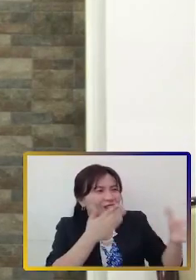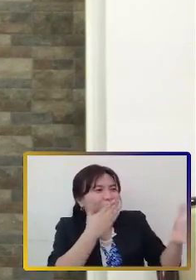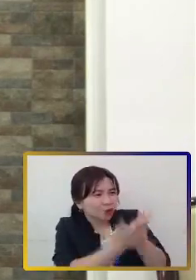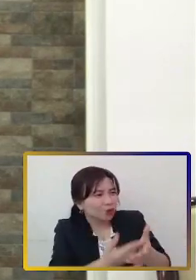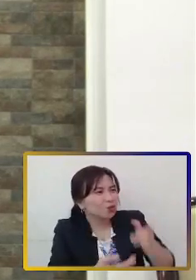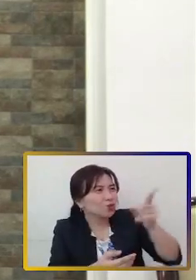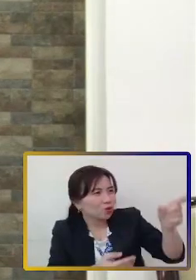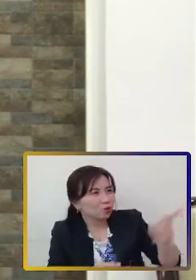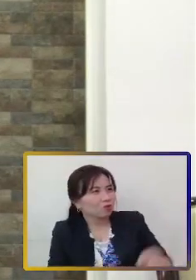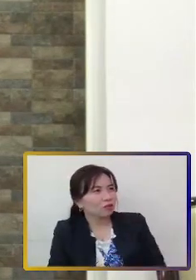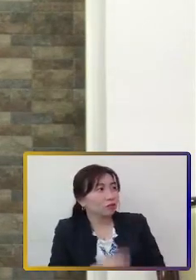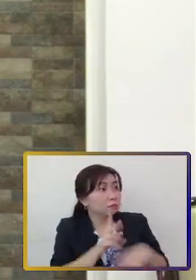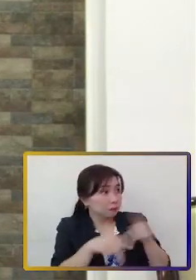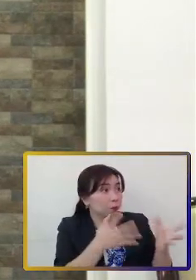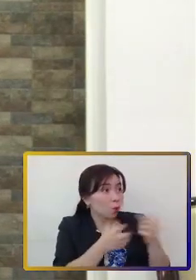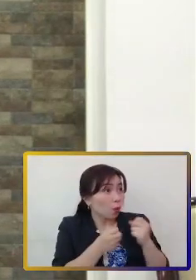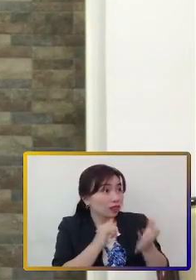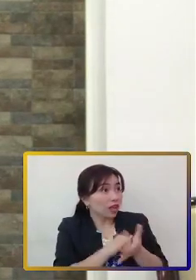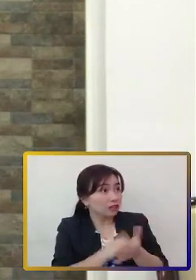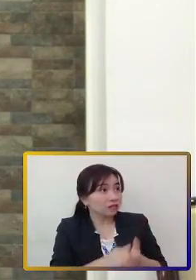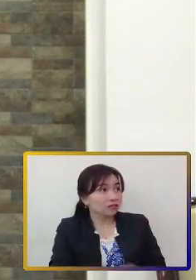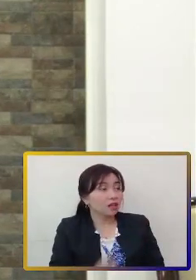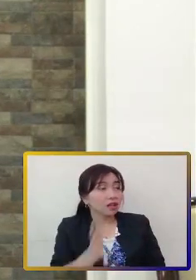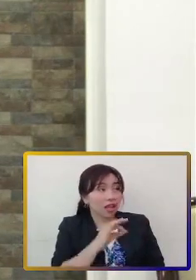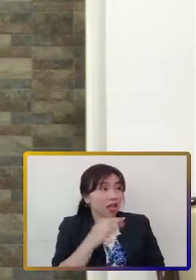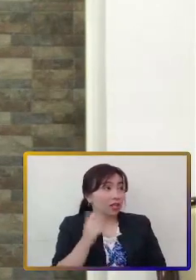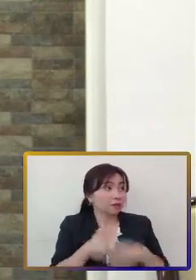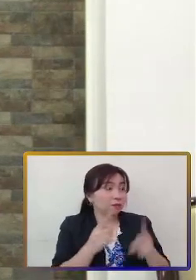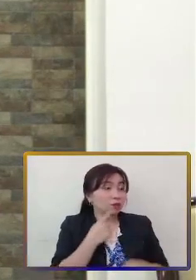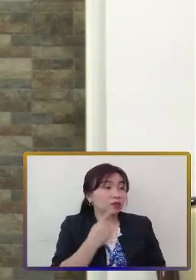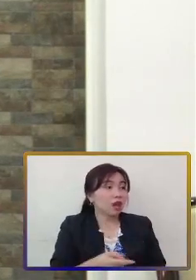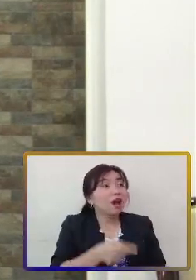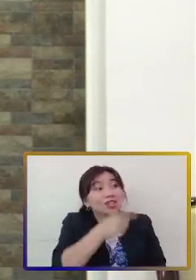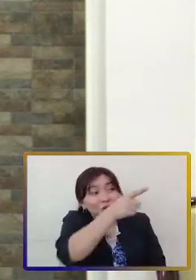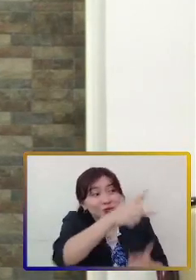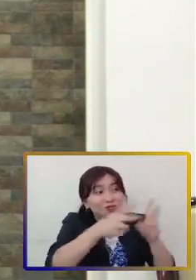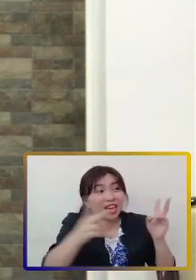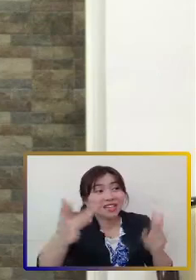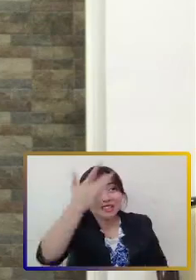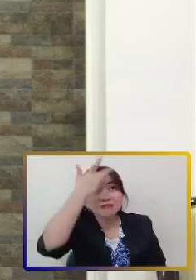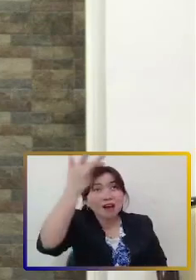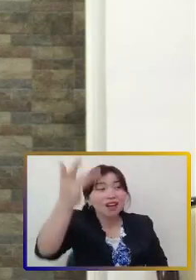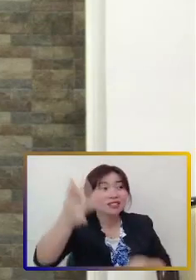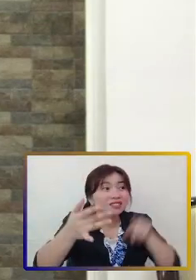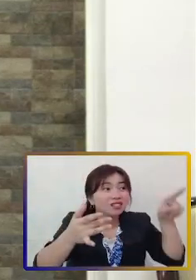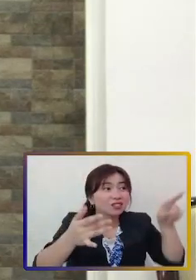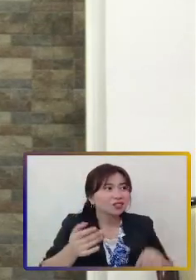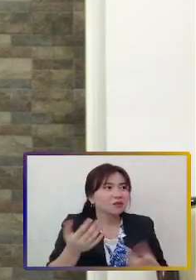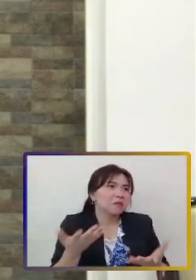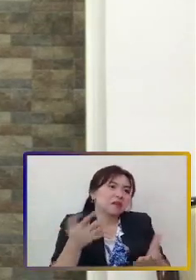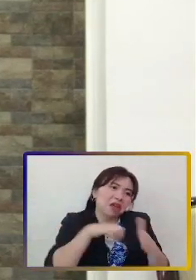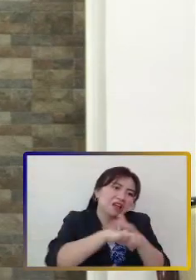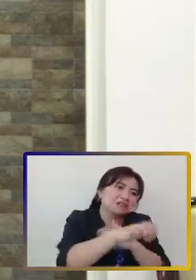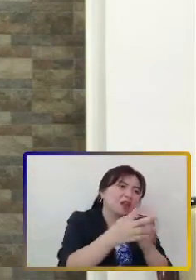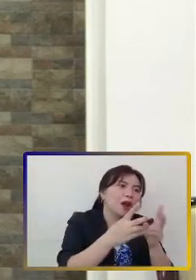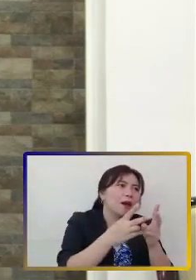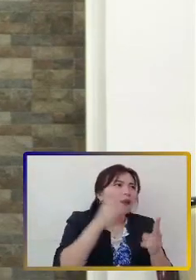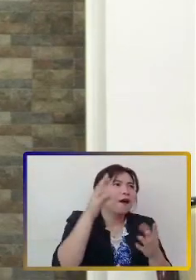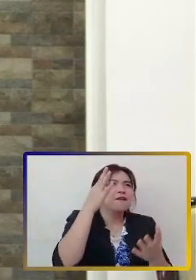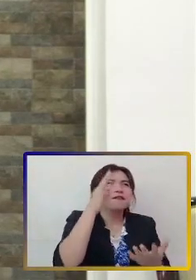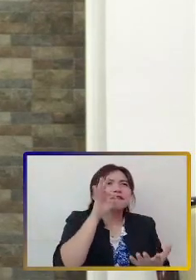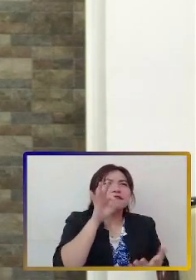Alam mo Napakatalino mo talaga no pambihira napakatalinong tao niyan nag-aral yan sa Harvard University